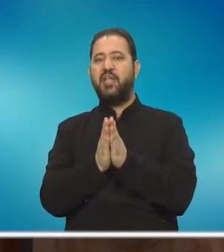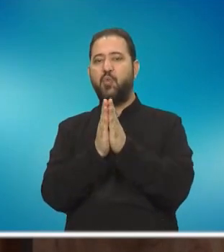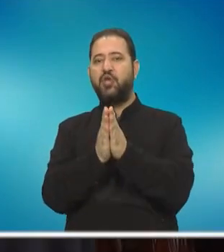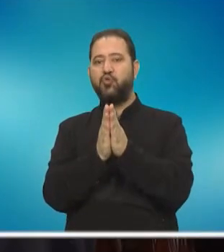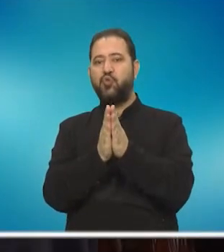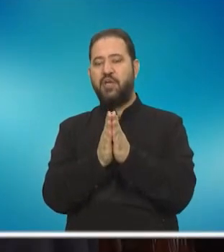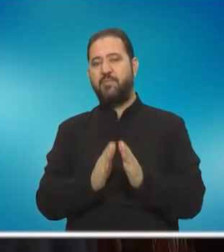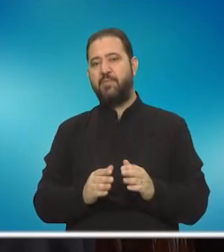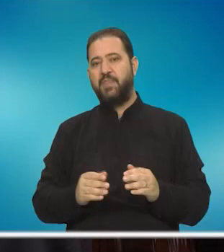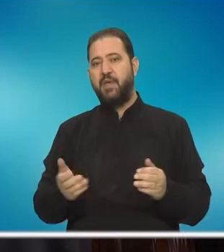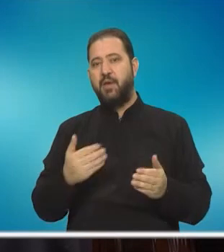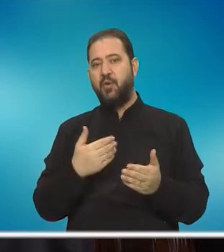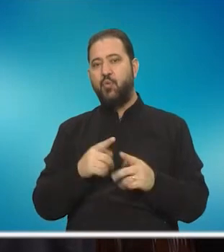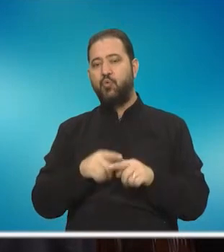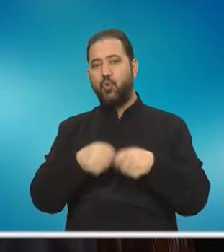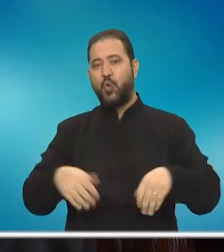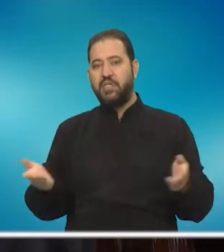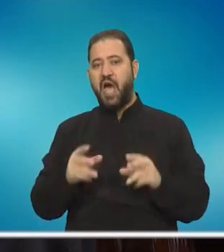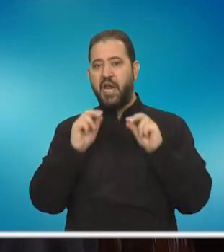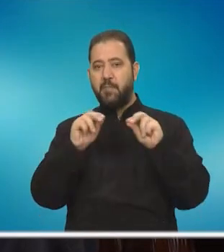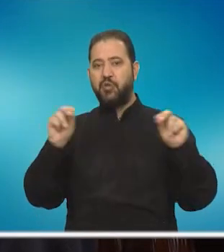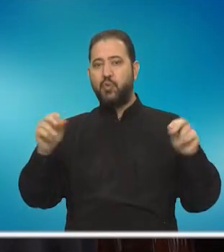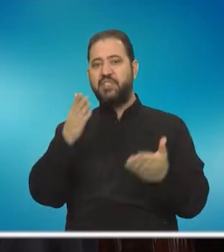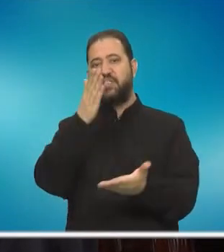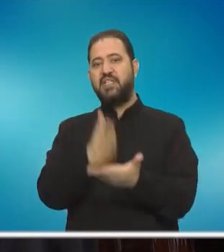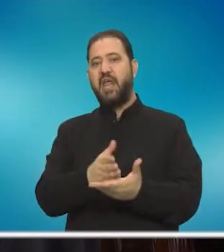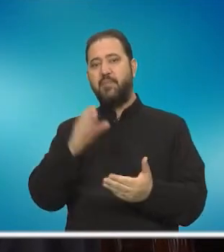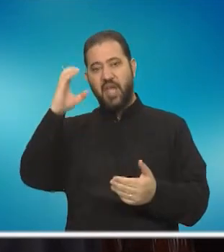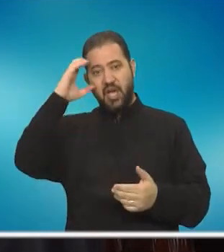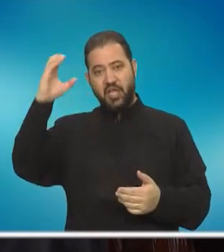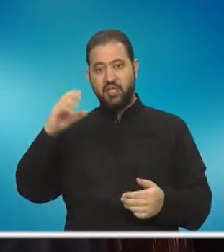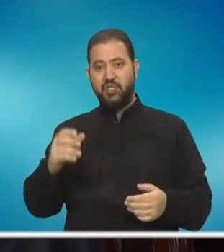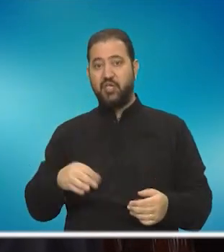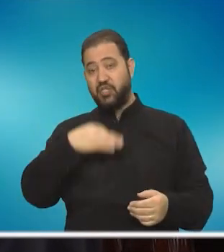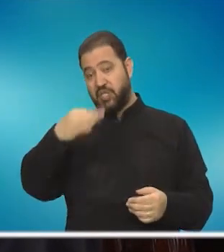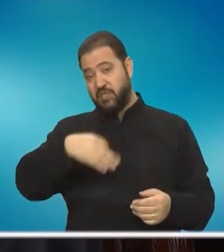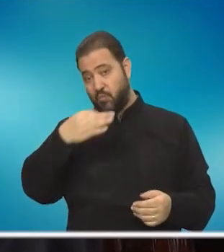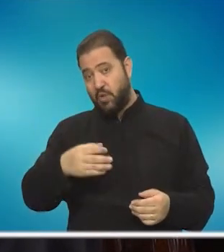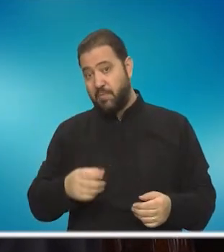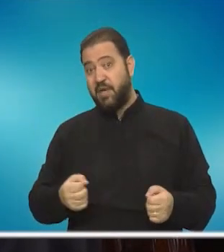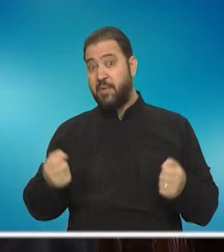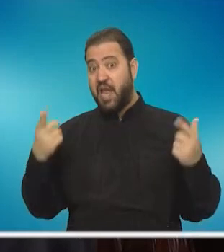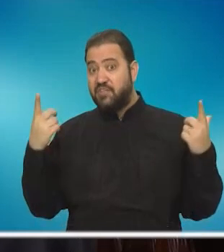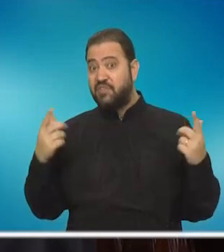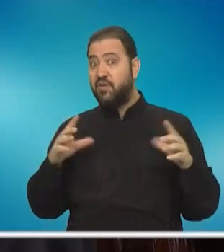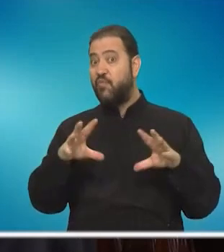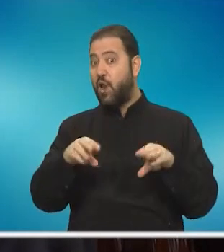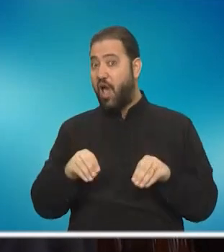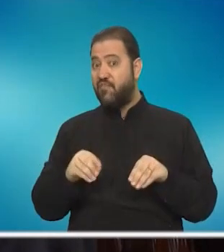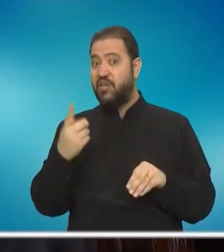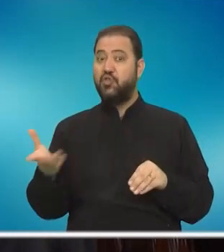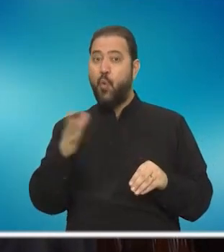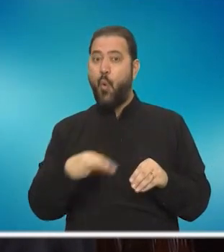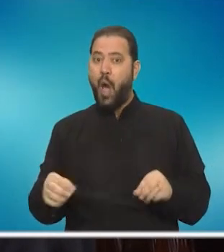dreapta credință în Sfânta Biserică și, de ce să nu spunem drept, vor avea până în cele din urmă și o